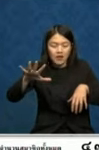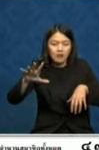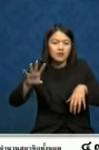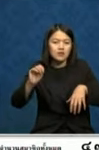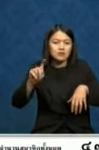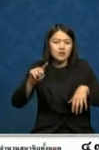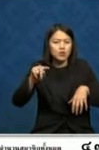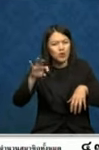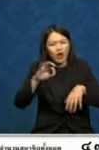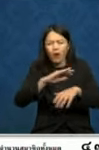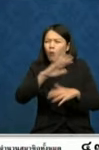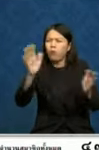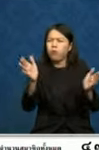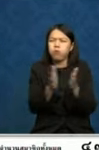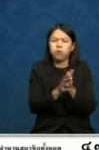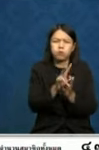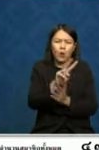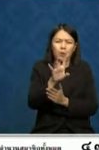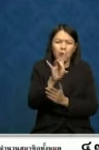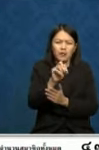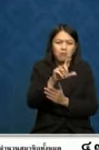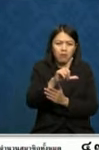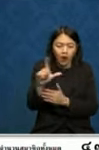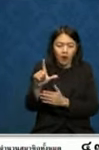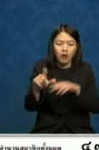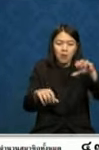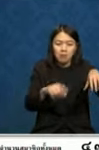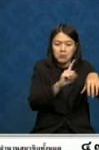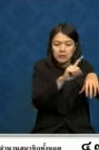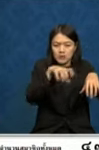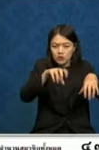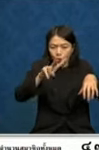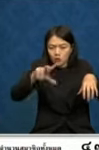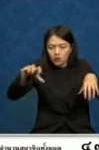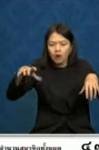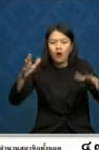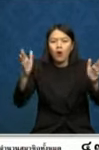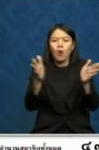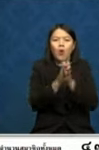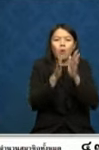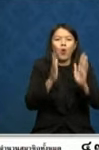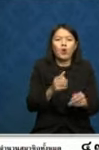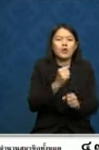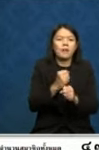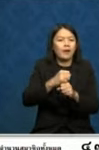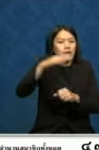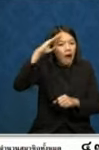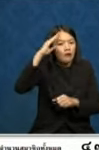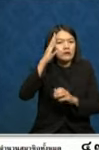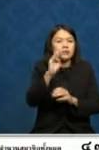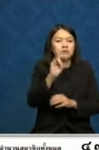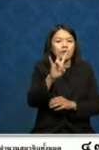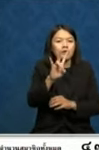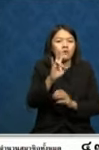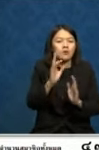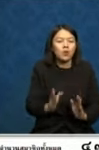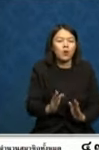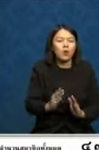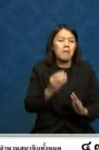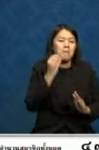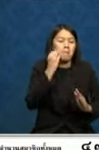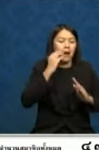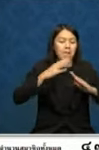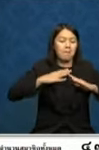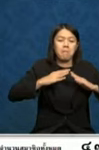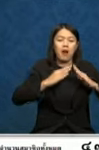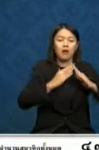71.9 ล้านรวมๆก็280ล้านบาทโดยมีกำลังพลคนทำงาน47คนอีกรายการนึงที่ผูกพันครับสร้างบ้านพัก64ครอบ